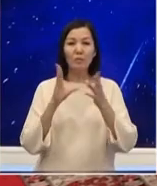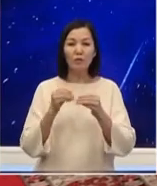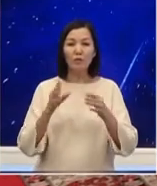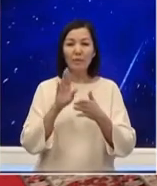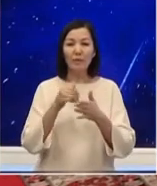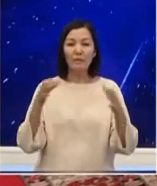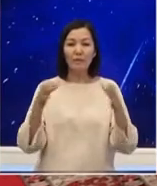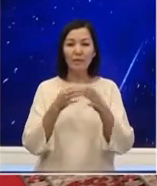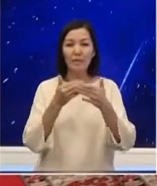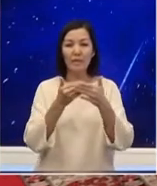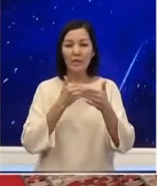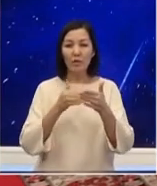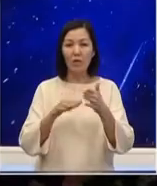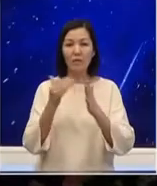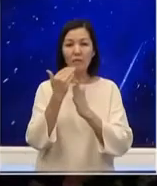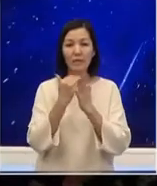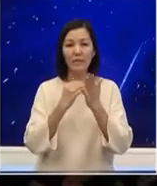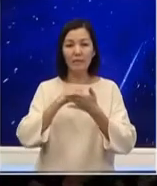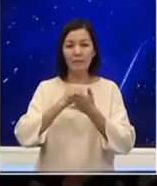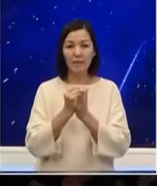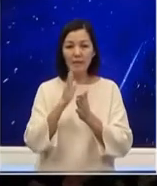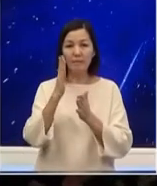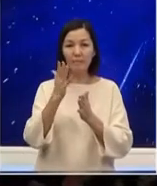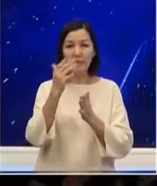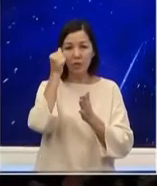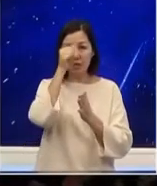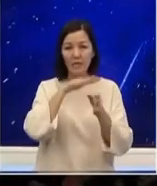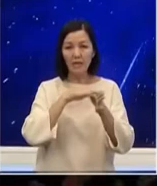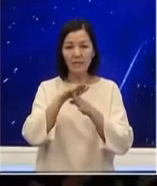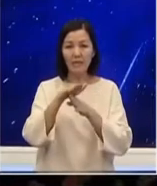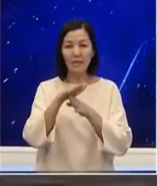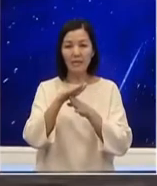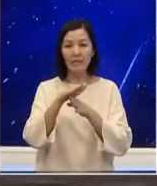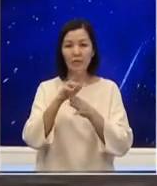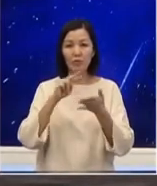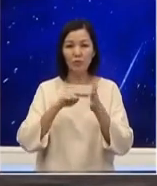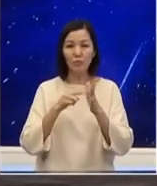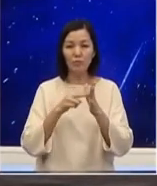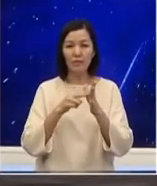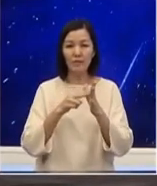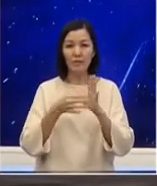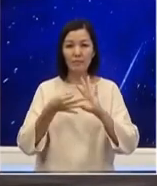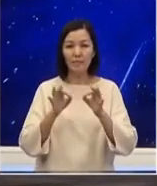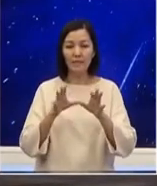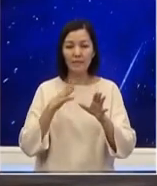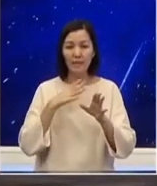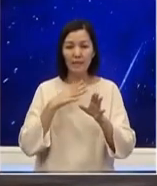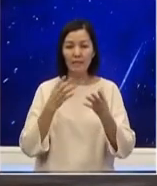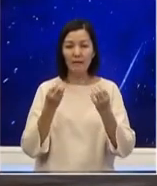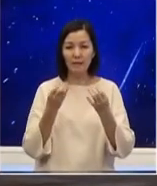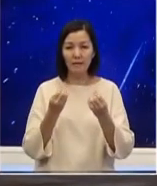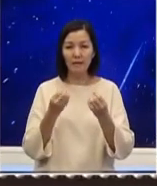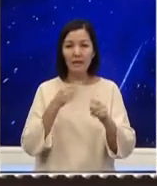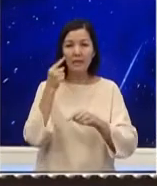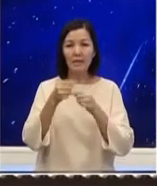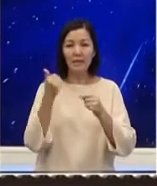партияның сайлау алды бағдарламасы бекітілді. Алдағы 5 жылда атқарылар жұмыстар барысы пысықталды. Мұнымен қоса